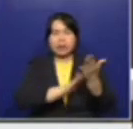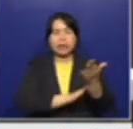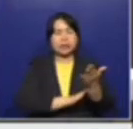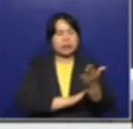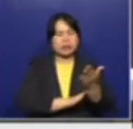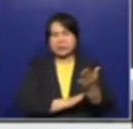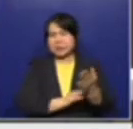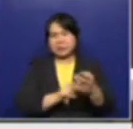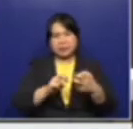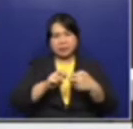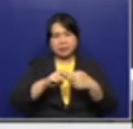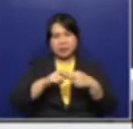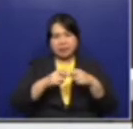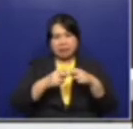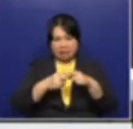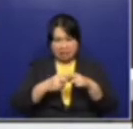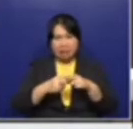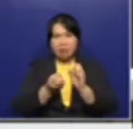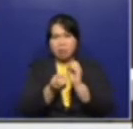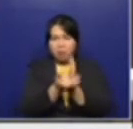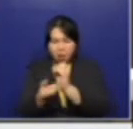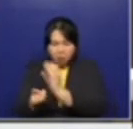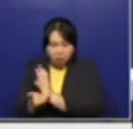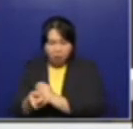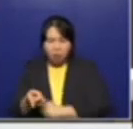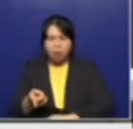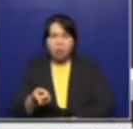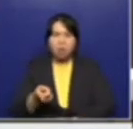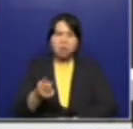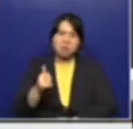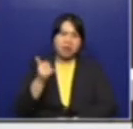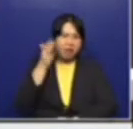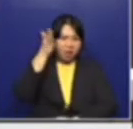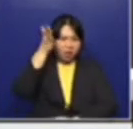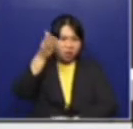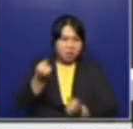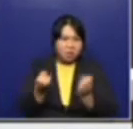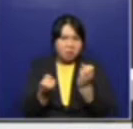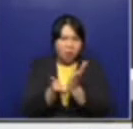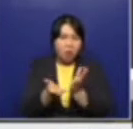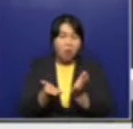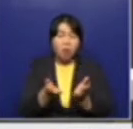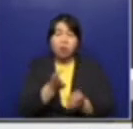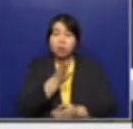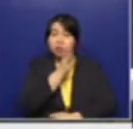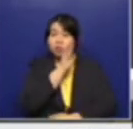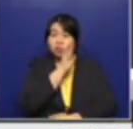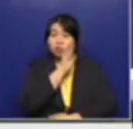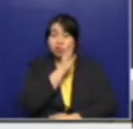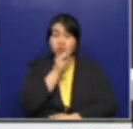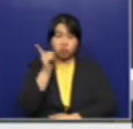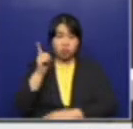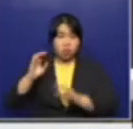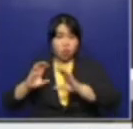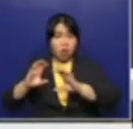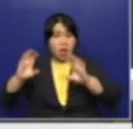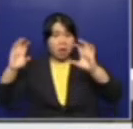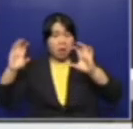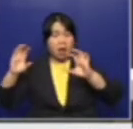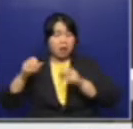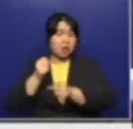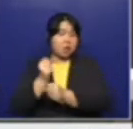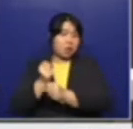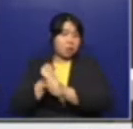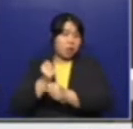างซุ่มเสี่ยงที่จะทำให้เกิดความขัดแย้งรุนแรงตามมาหากรัฐบาลยังคงบริหารประเทศ